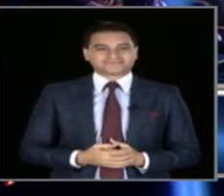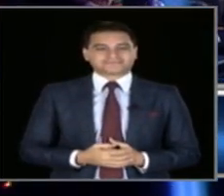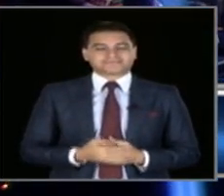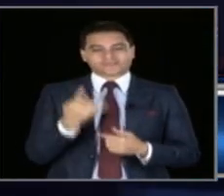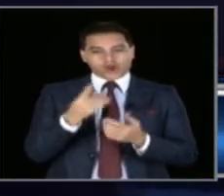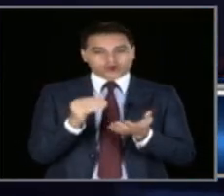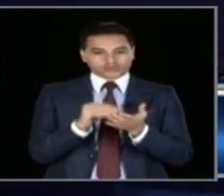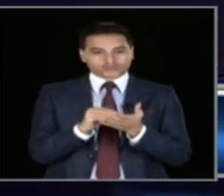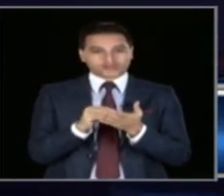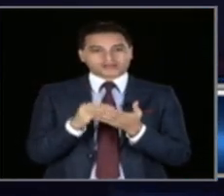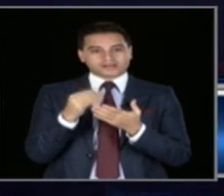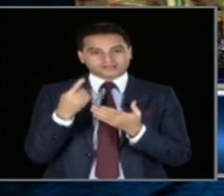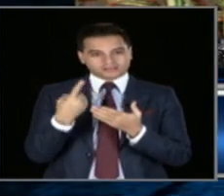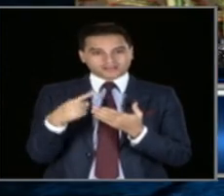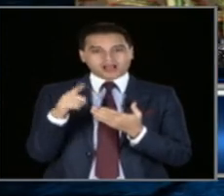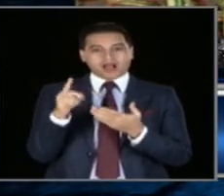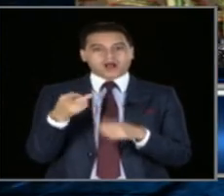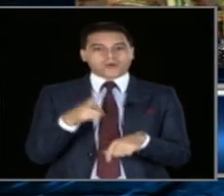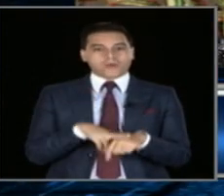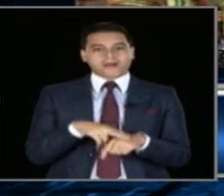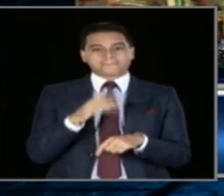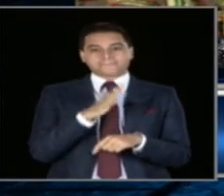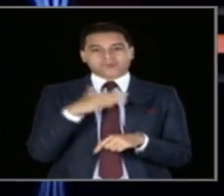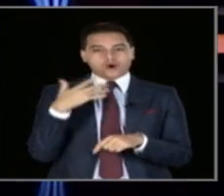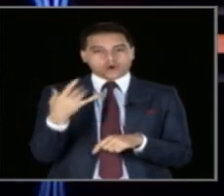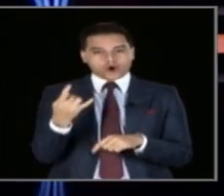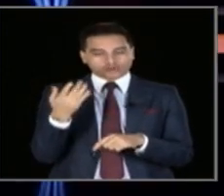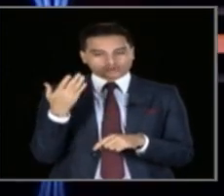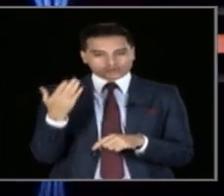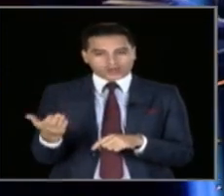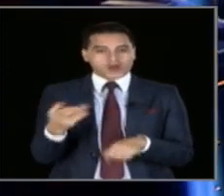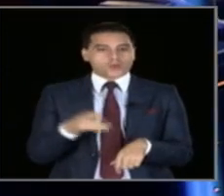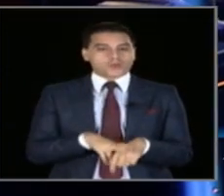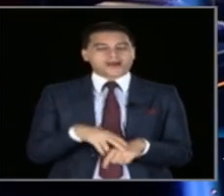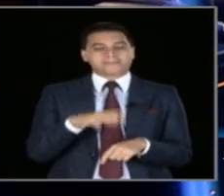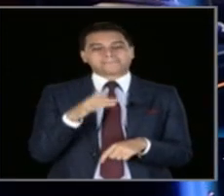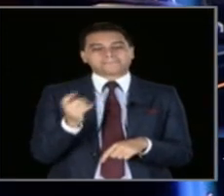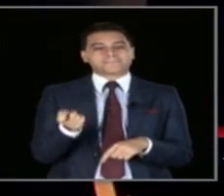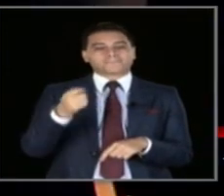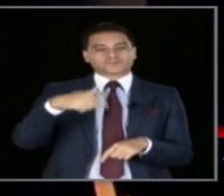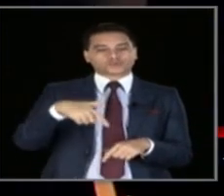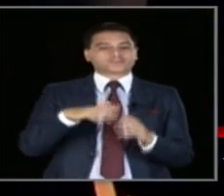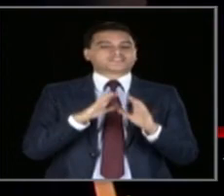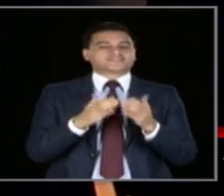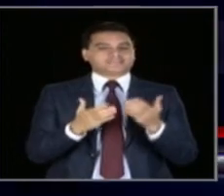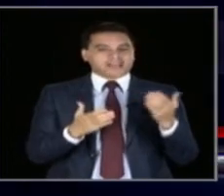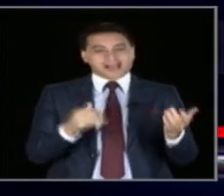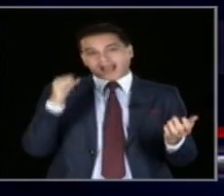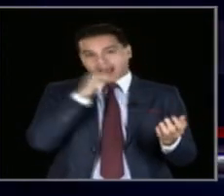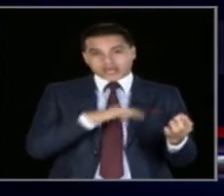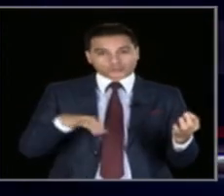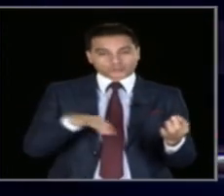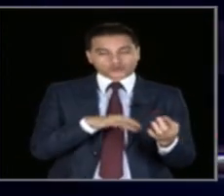10 نقط، برافو عليك يا ايمان. 110 التعالب، 65 ابو الهول. اغاني